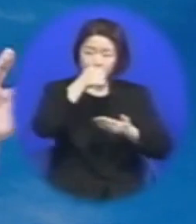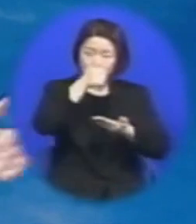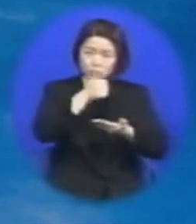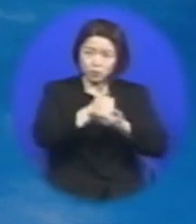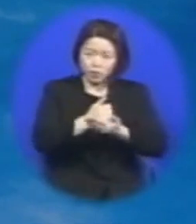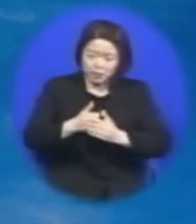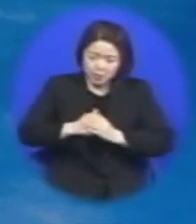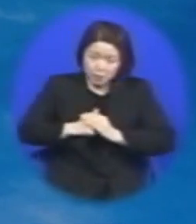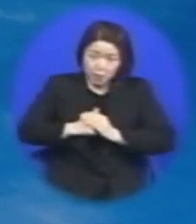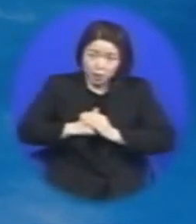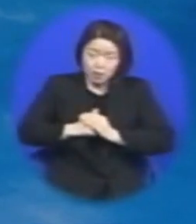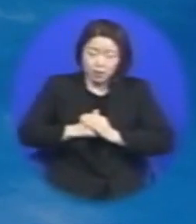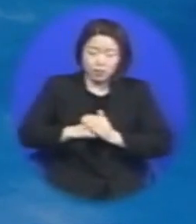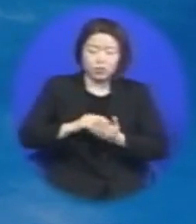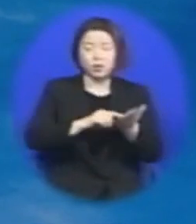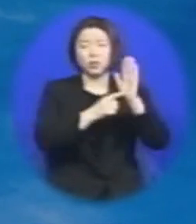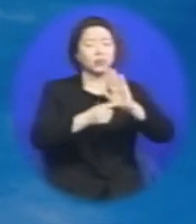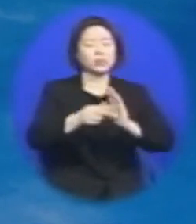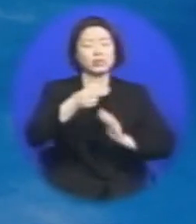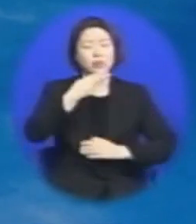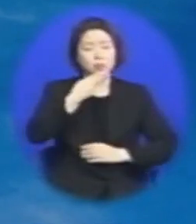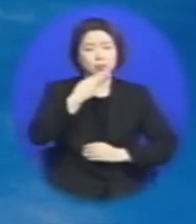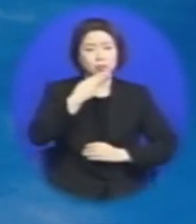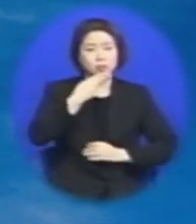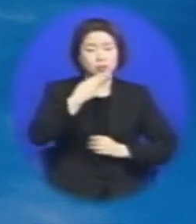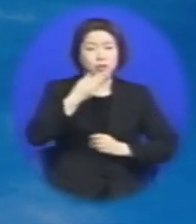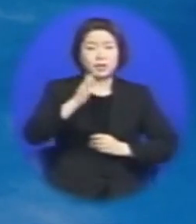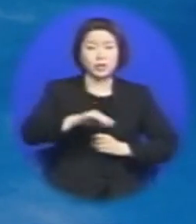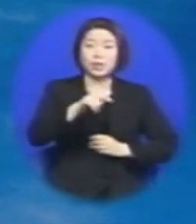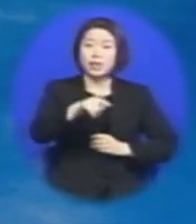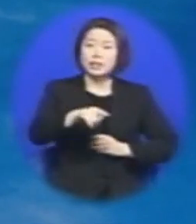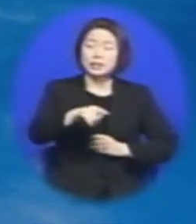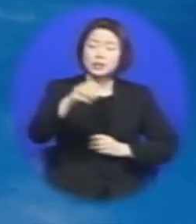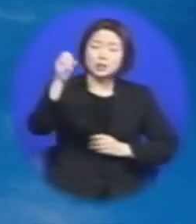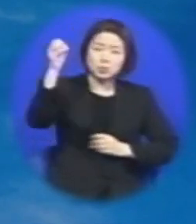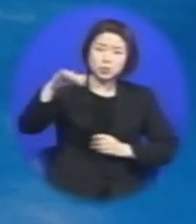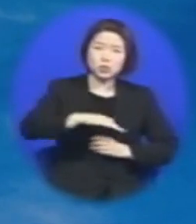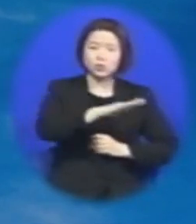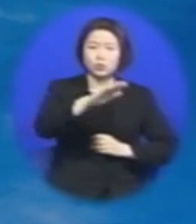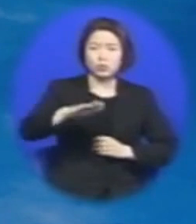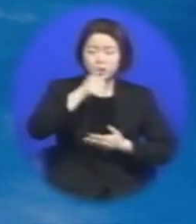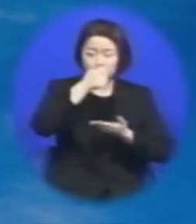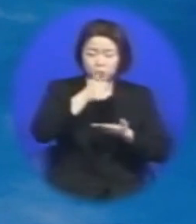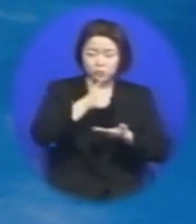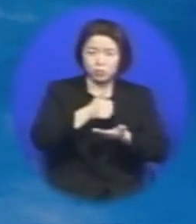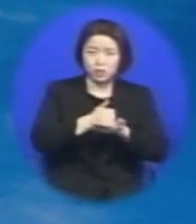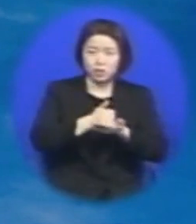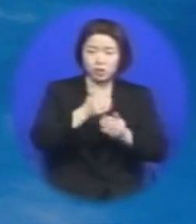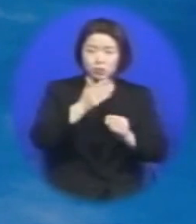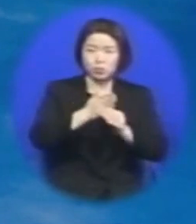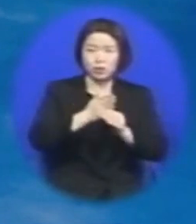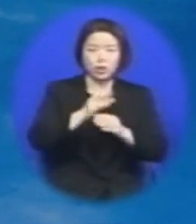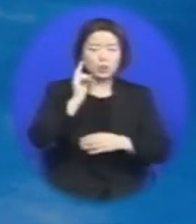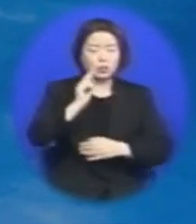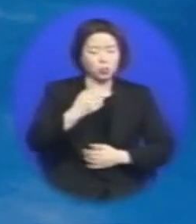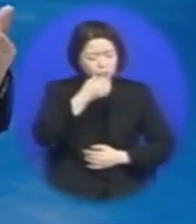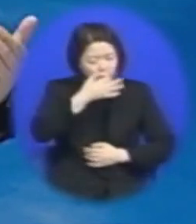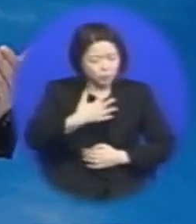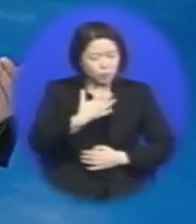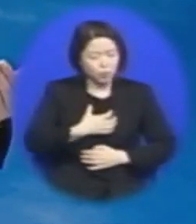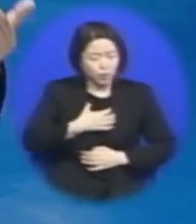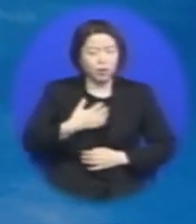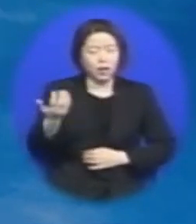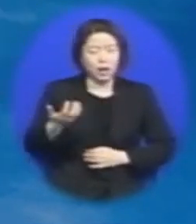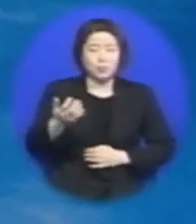드러나지 않을 수가 없습니다 그 죄는 우리를 너무나 고통스럽게 만드는 것입니다 하나님께서 오늘